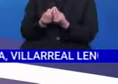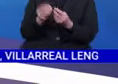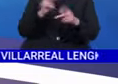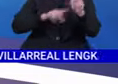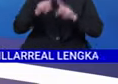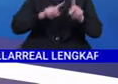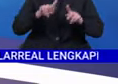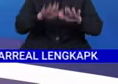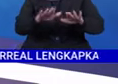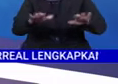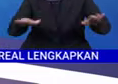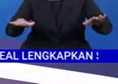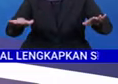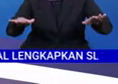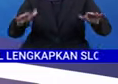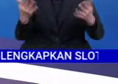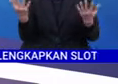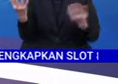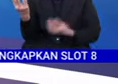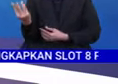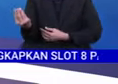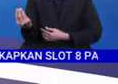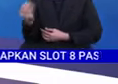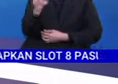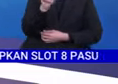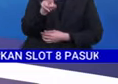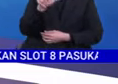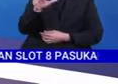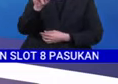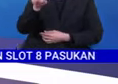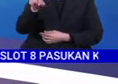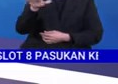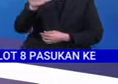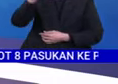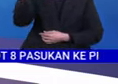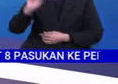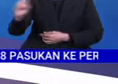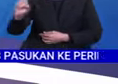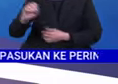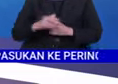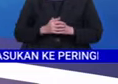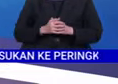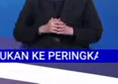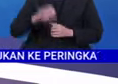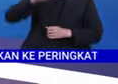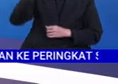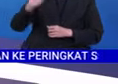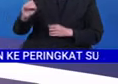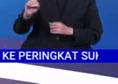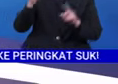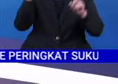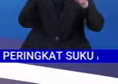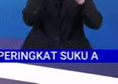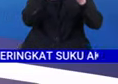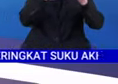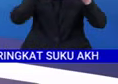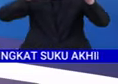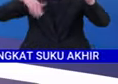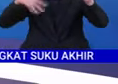kalangan kanak-kanak Masih pada tahap rendah yaitu 23/25 beratus-ratus and itu belum mencapai